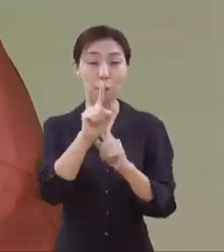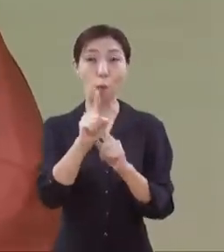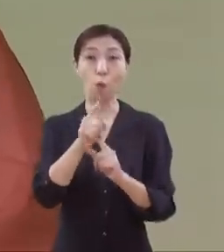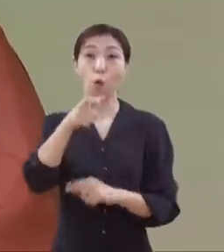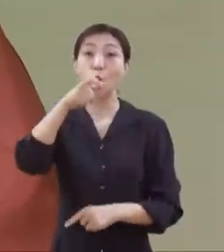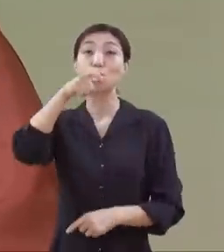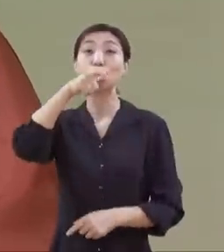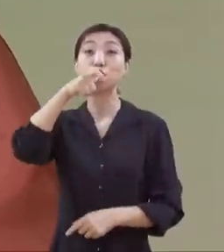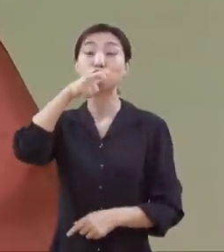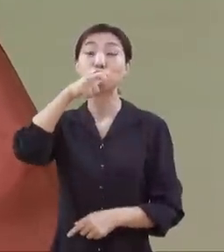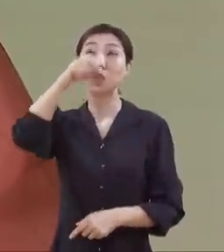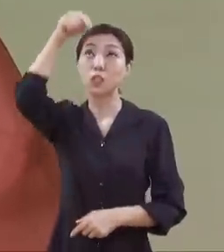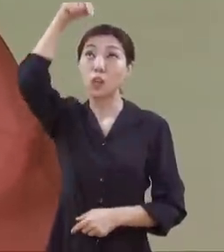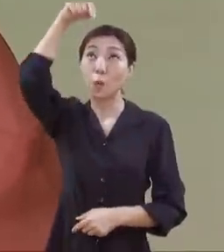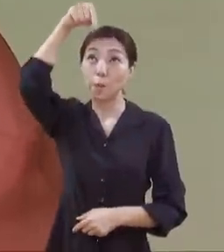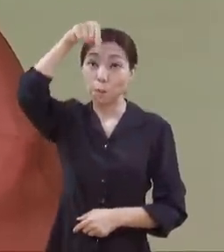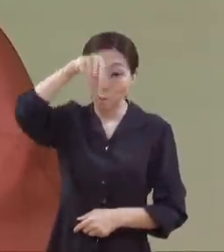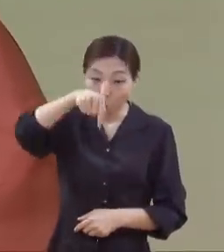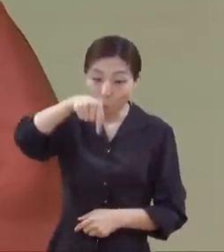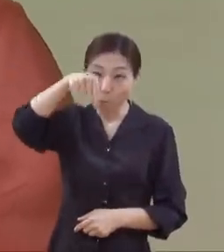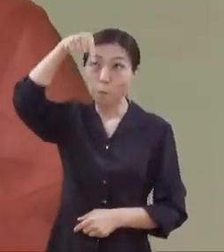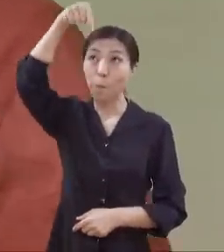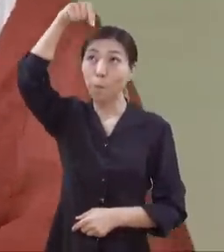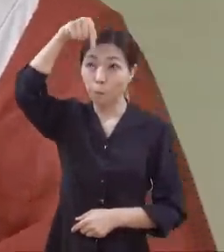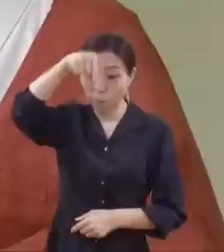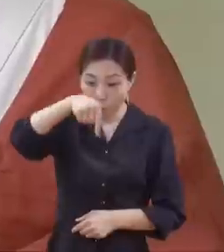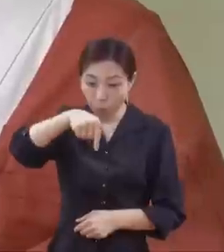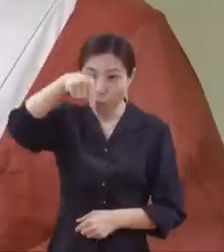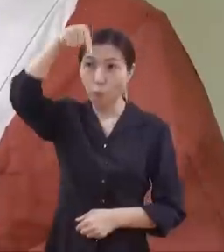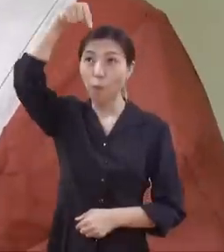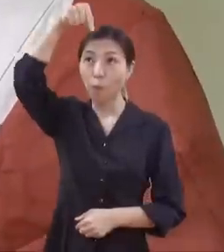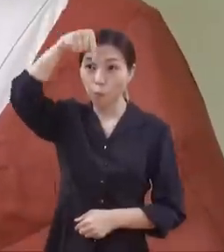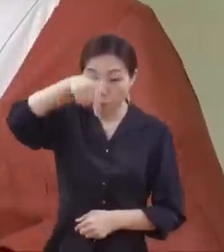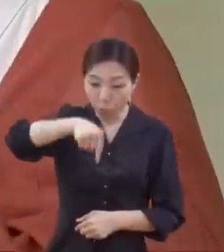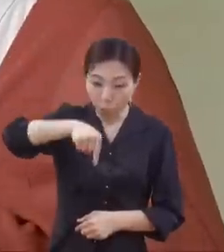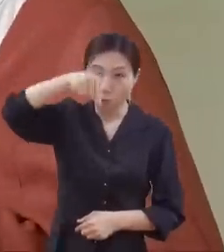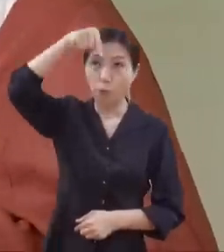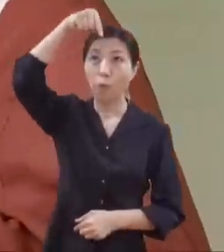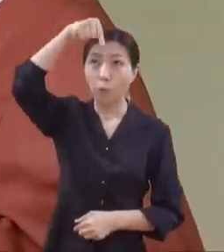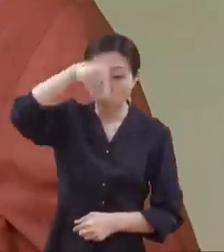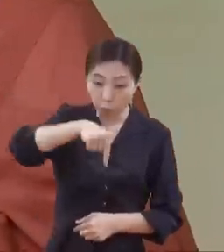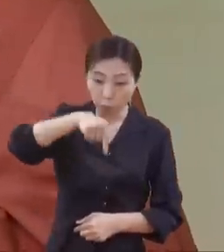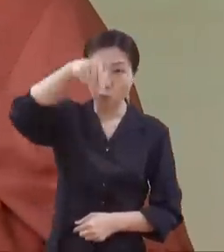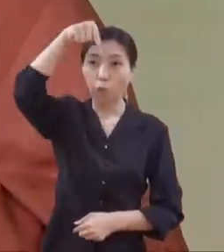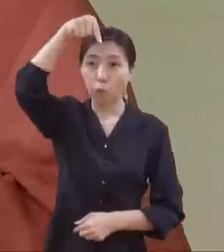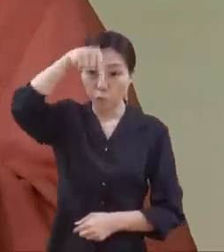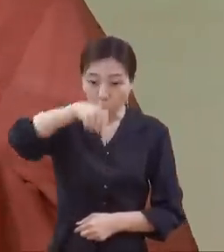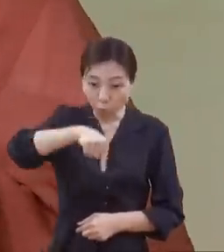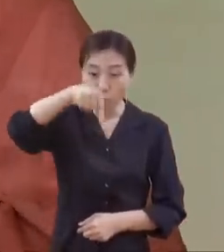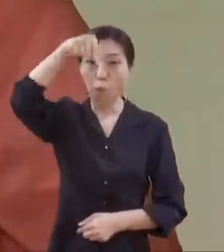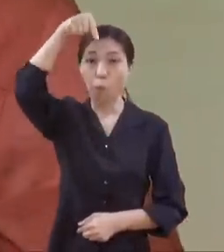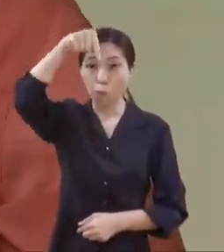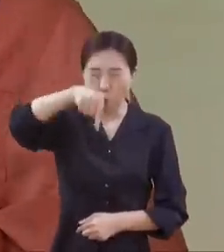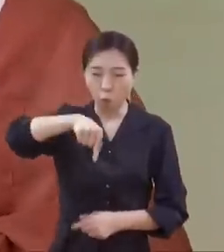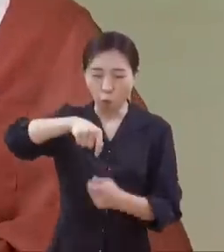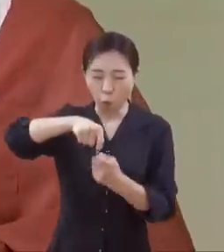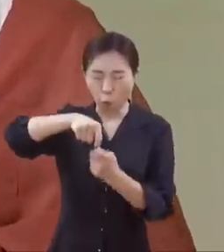물방울이 뚝뚝 떨어지고 떨어지고 떨어지다 보면 어느새 바위에